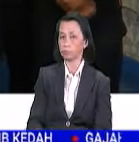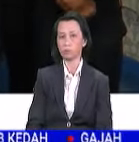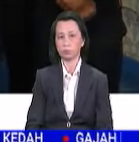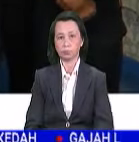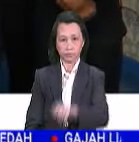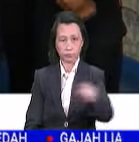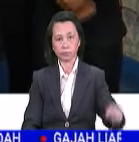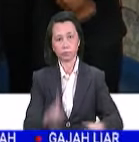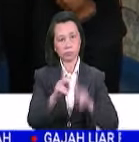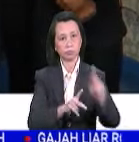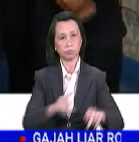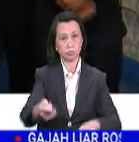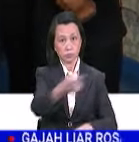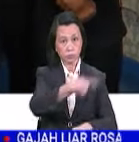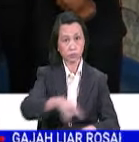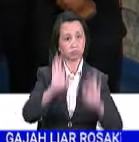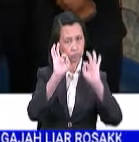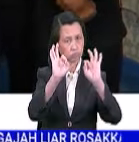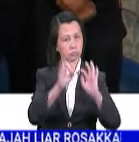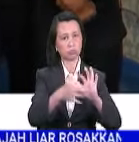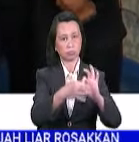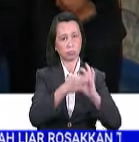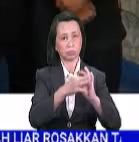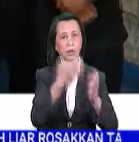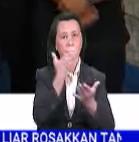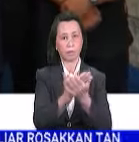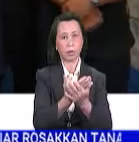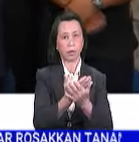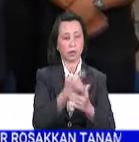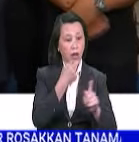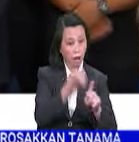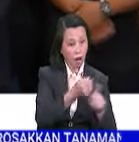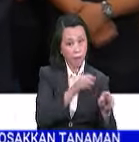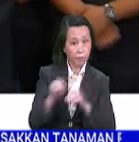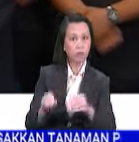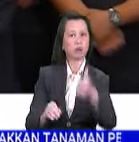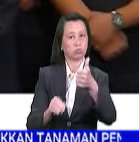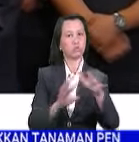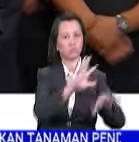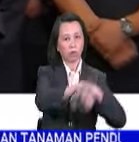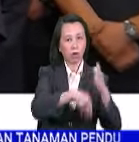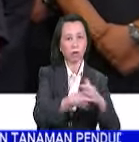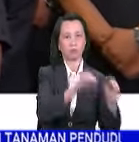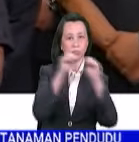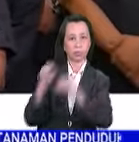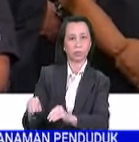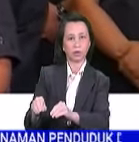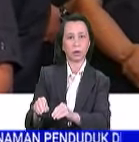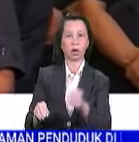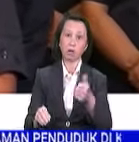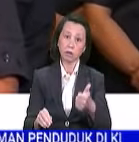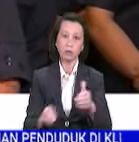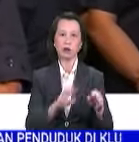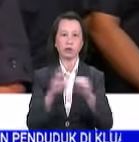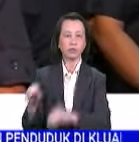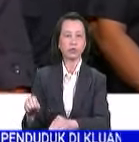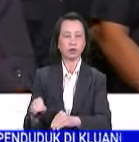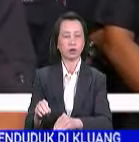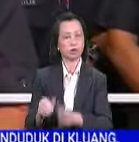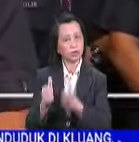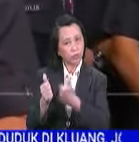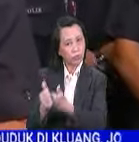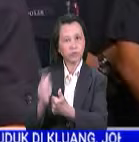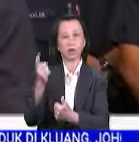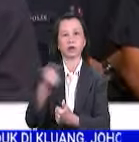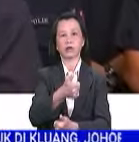Penduduk secara keseluruhannya memberi kerjasama yang sangat baik. Kita mengarahkan mereka berpindah,